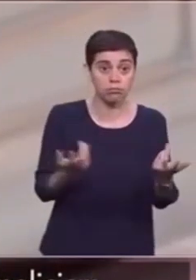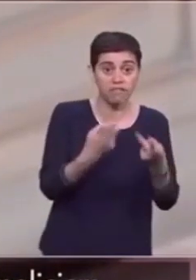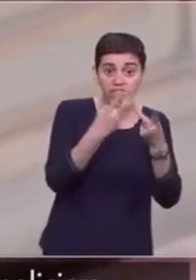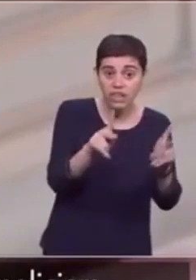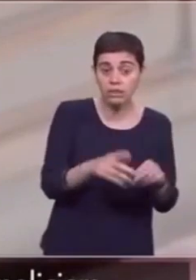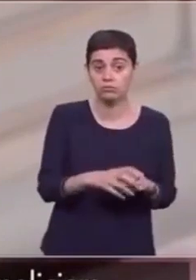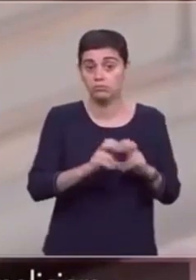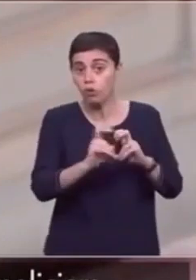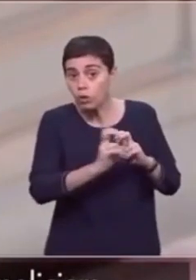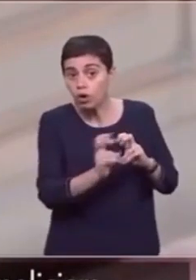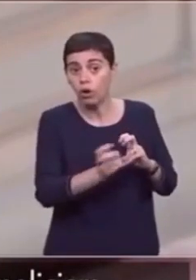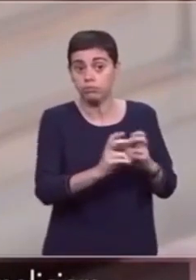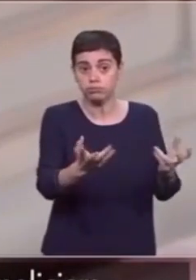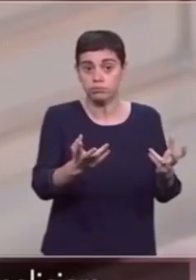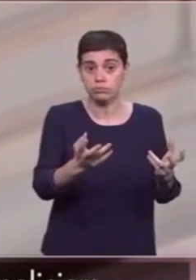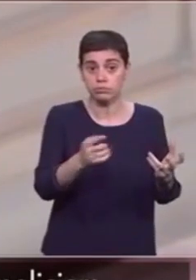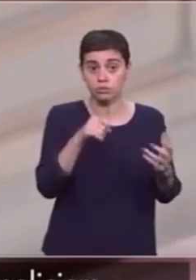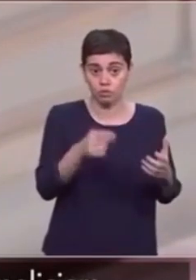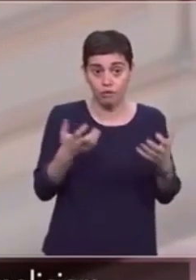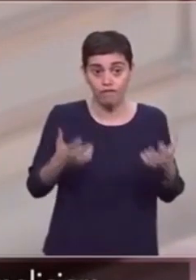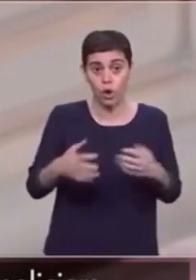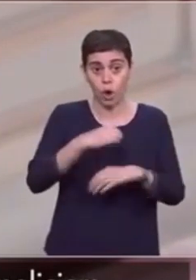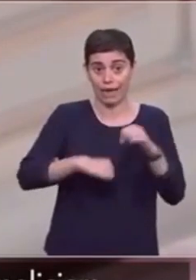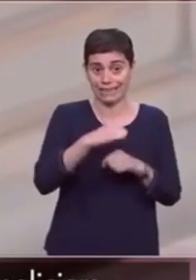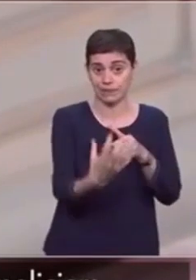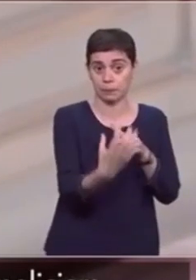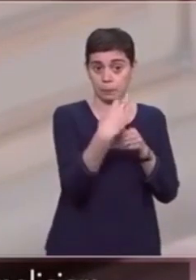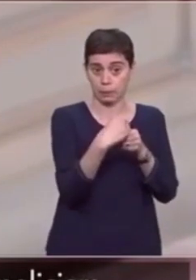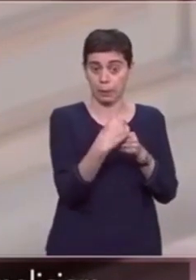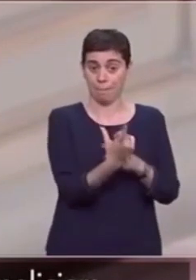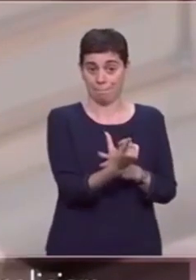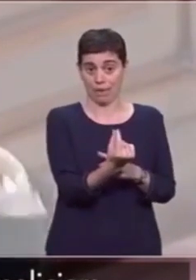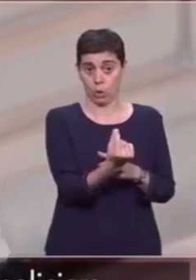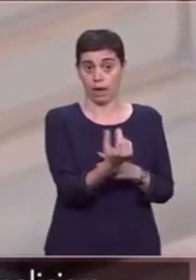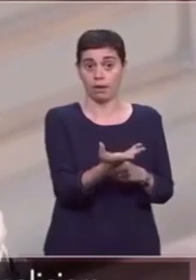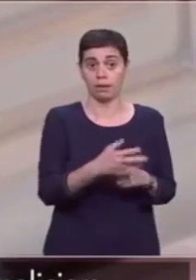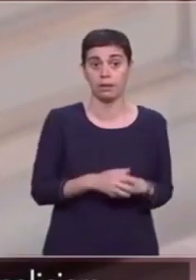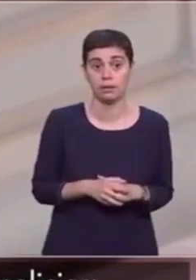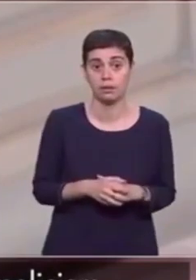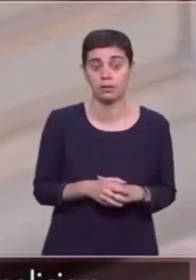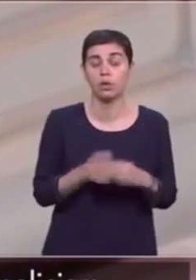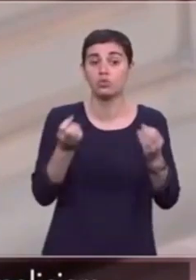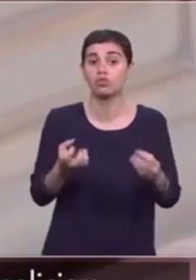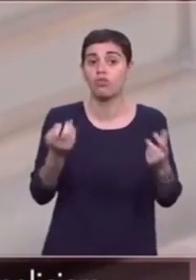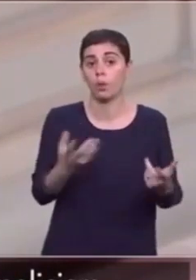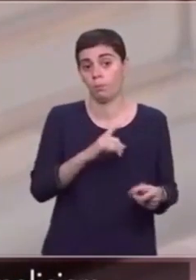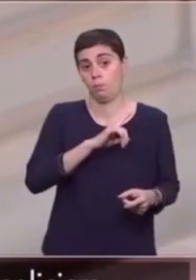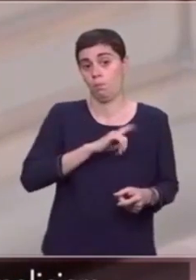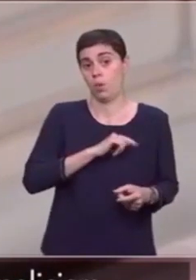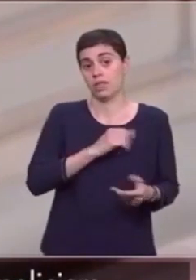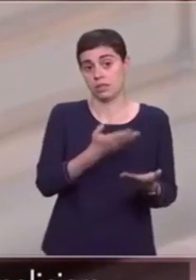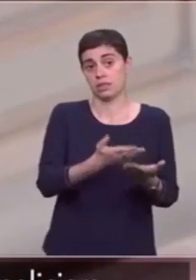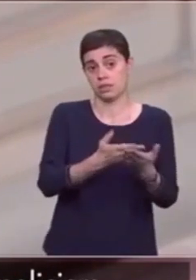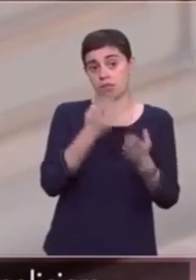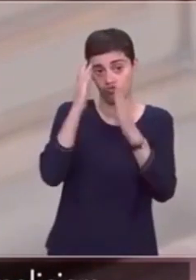transporteurs, leur moindre implication dans ce que nous souhaitons mettre en œuvre, ce partenariat de sécurité entre tous, fait que trop souvent, nos forces de police, nos forces